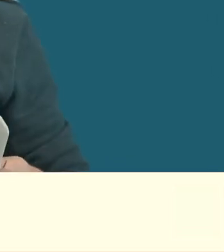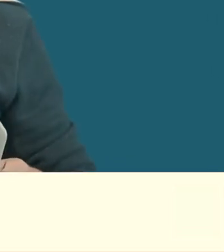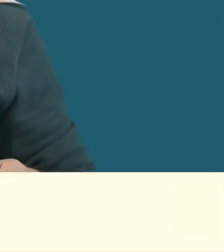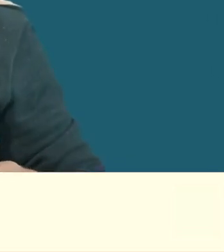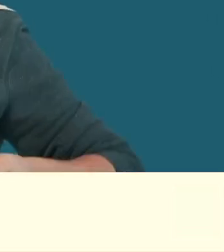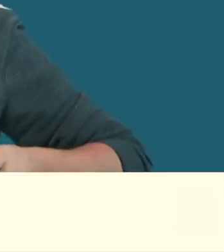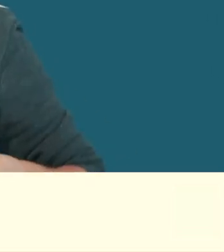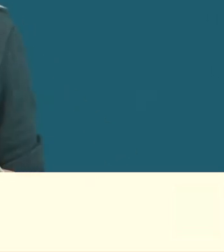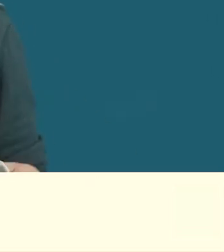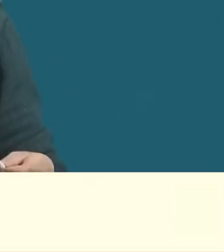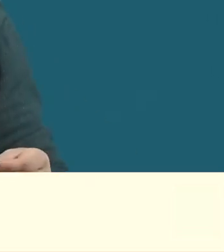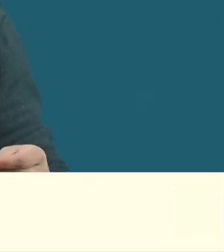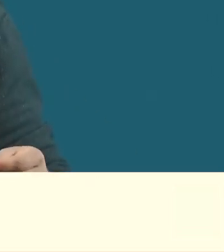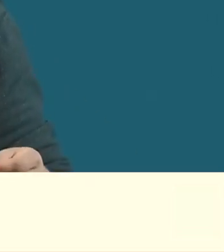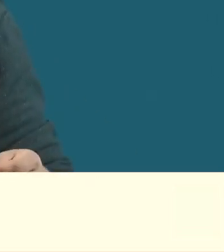Fédi Nathalie,